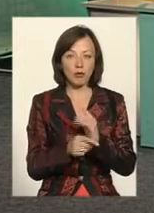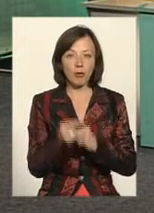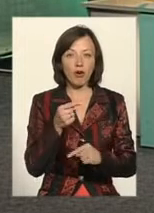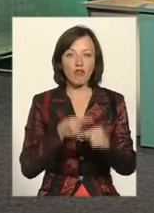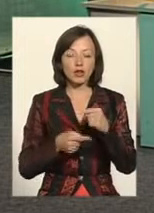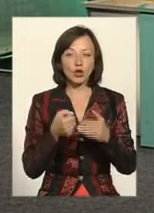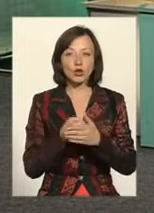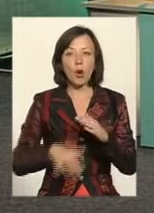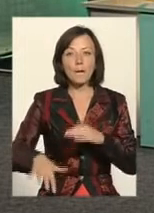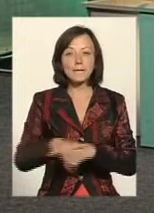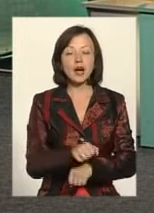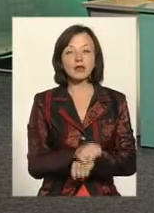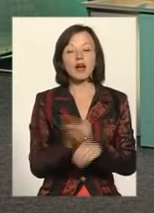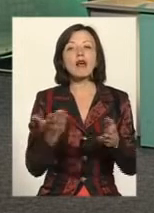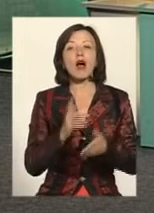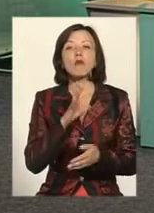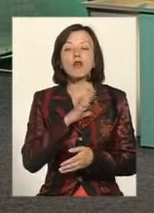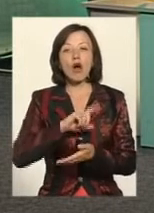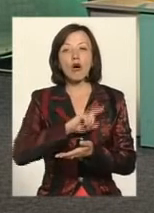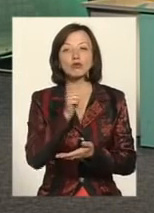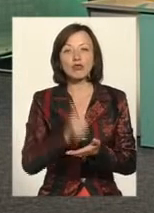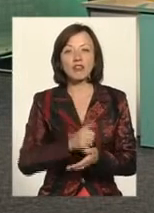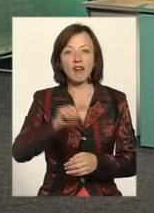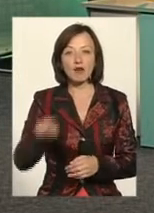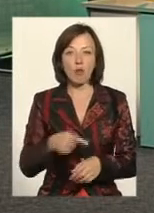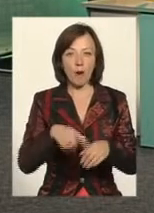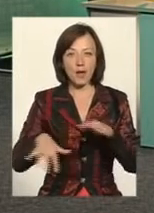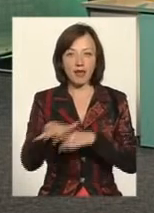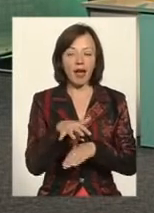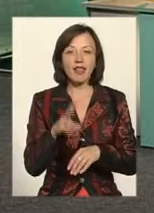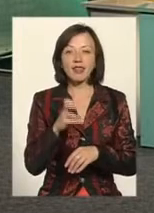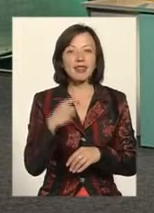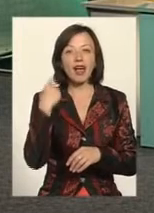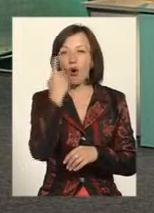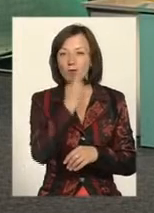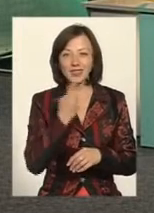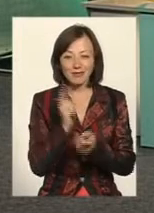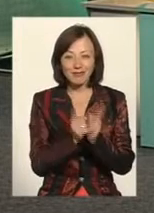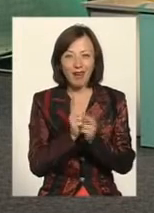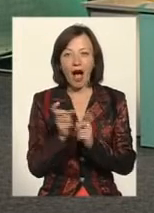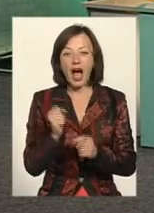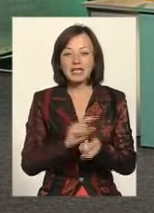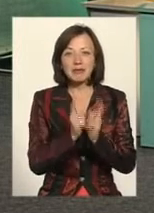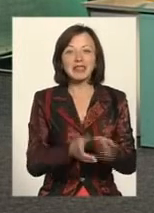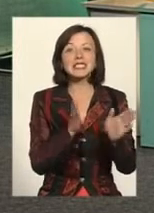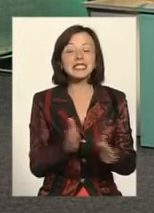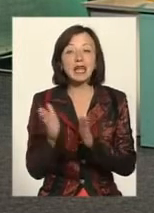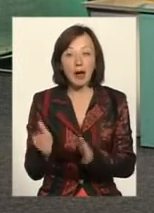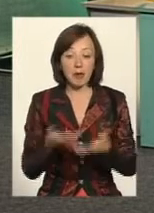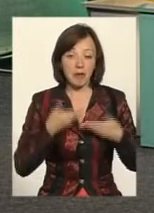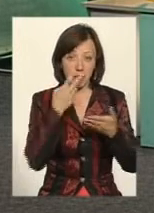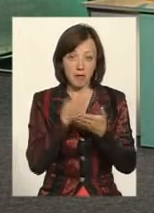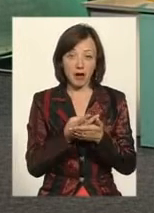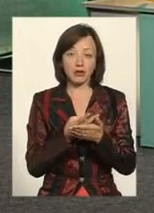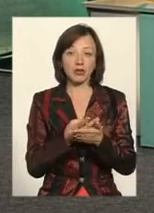Повернемося до Майдану. Яка була основна вимога Майдану? Зміна системи влади. Не зміна облич, а зміна системи. Що ми зараз бачимо? Ми бачимо, що